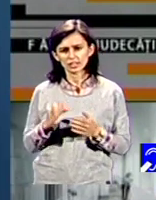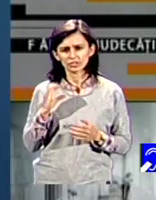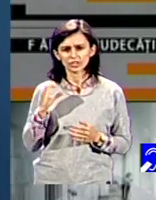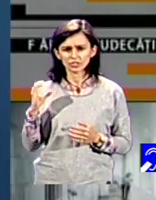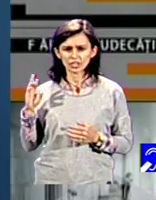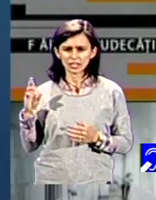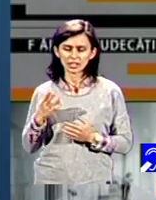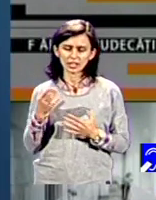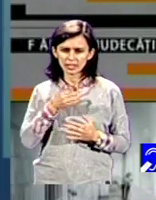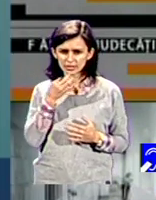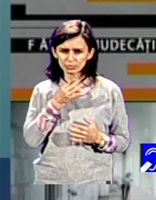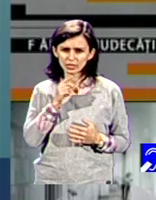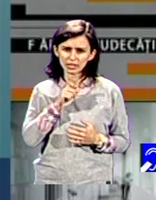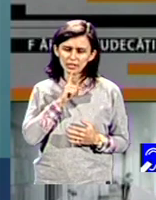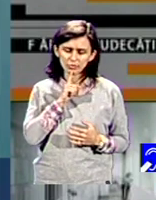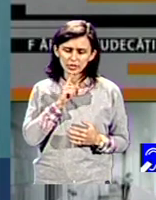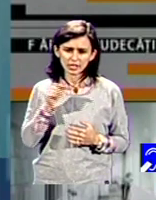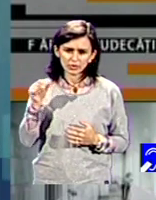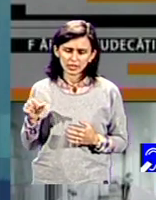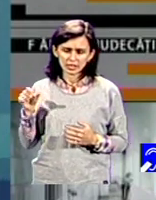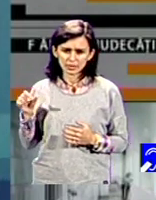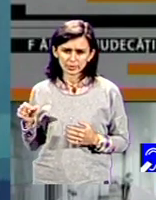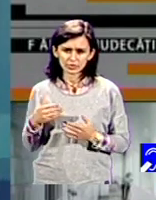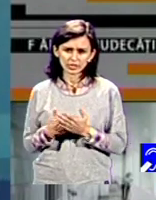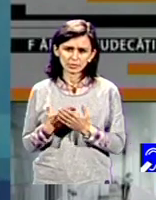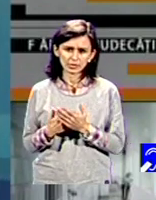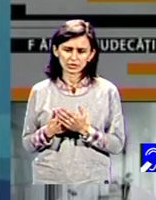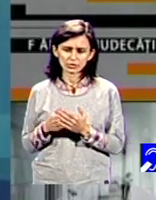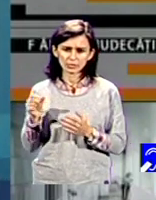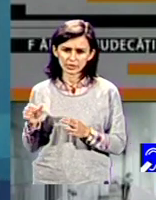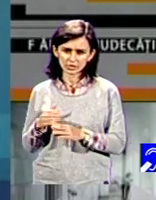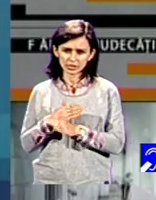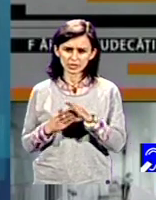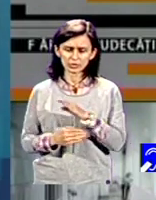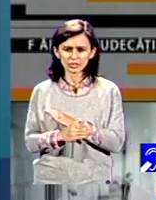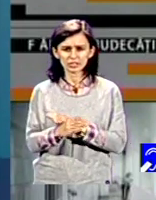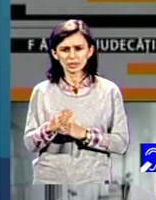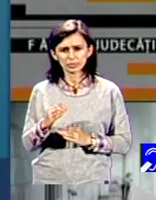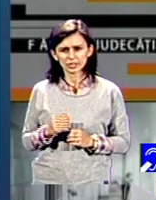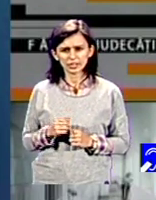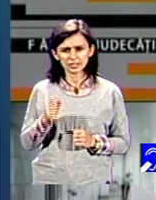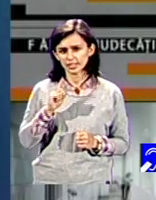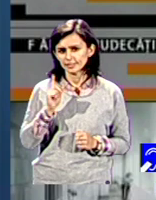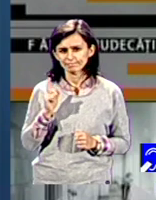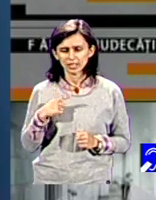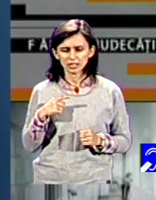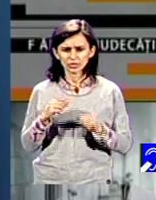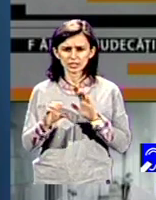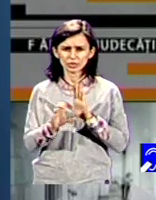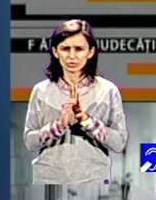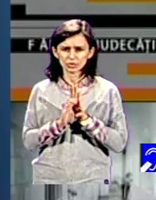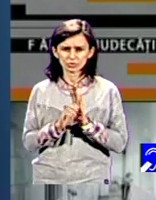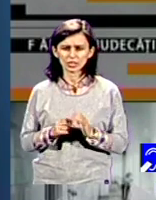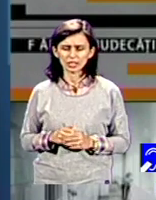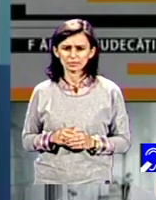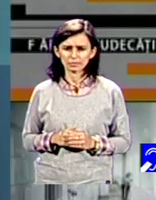numirea unui tutore Bine spun pentru persoanele cu dizabilități sau vulnerabile nu e chiar Constituțională dar de